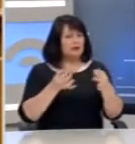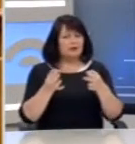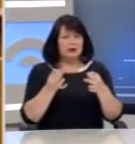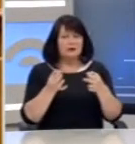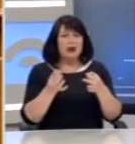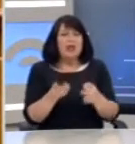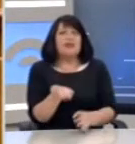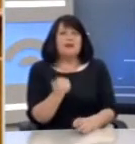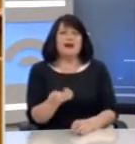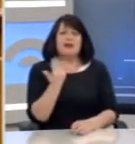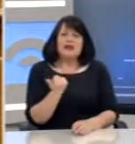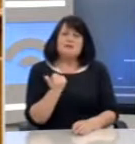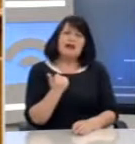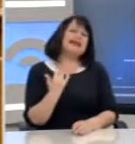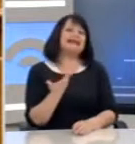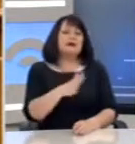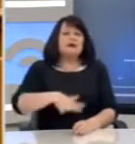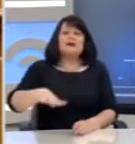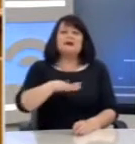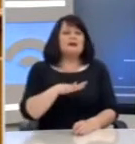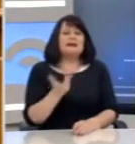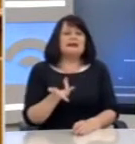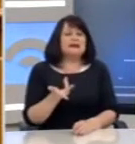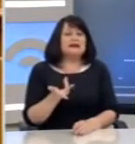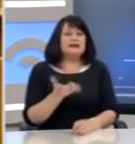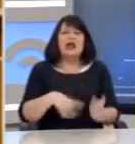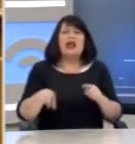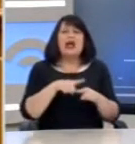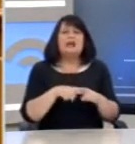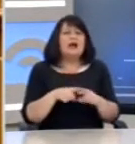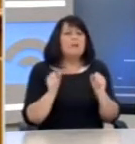απουσιάζει είναι η κατανόηση του περιβάλλοντος μέσα στο οποίο κινείται η χώρα,